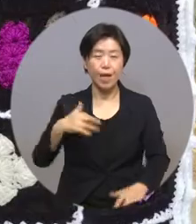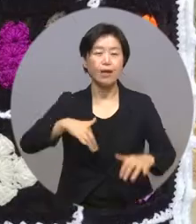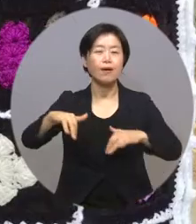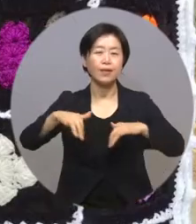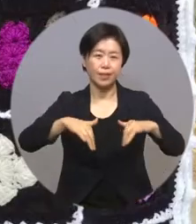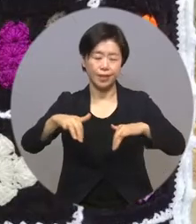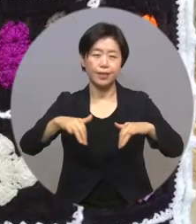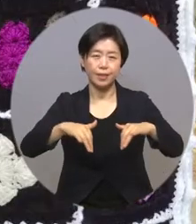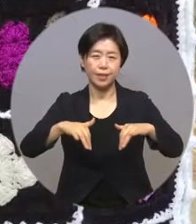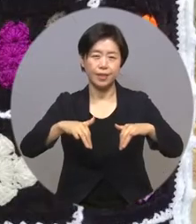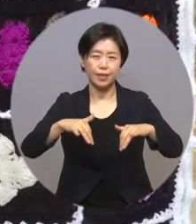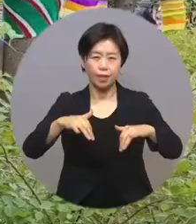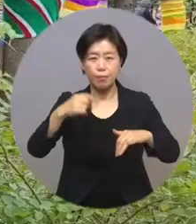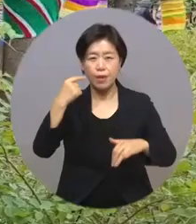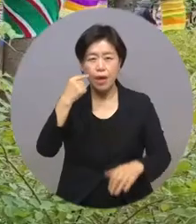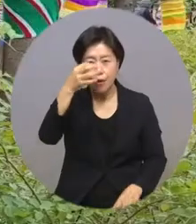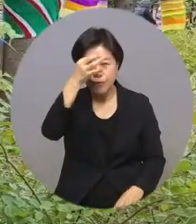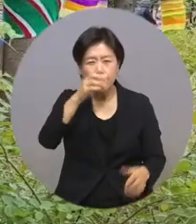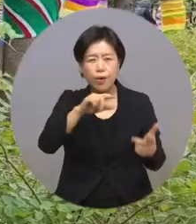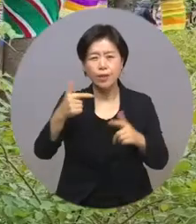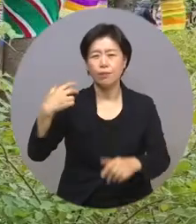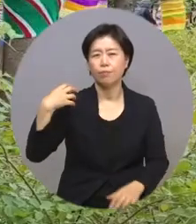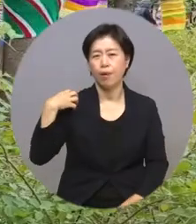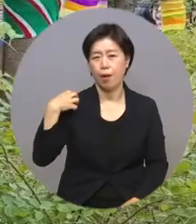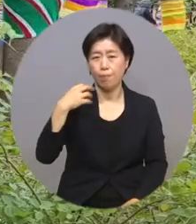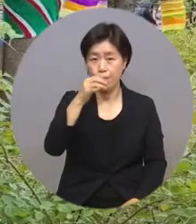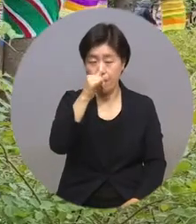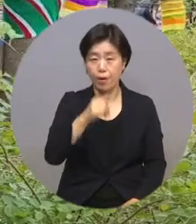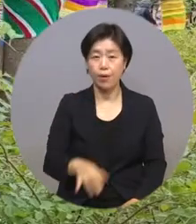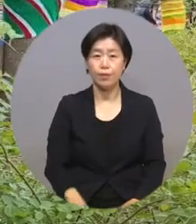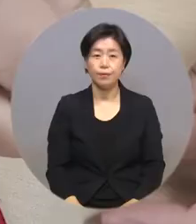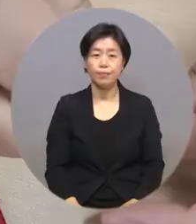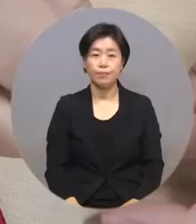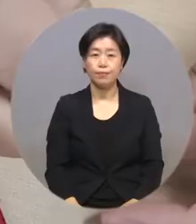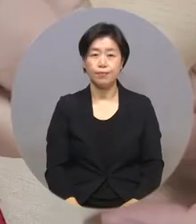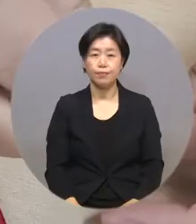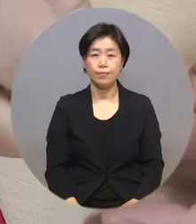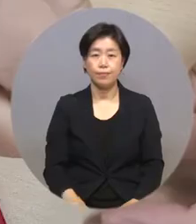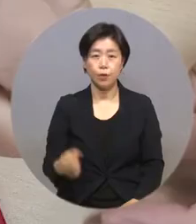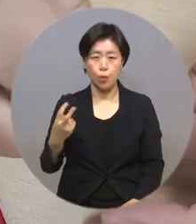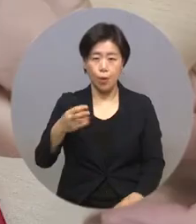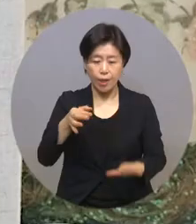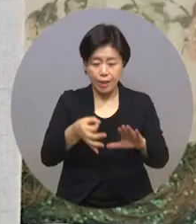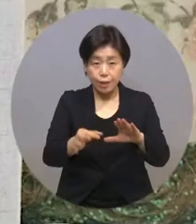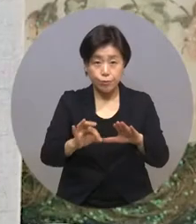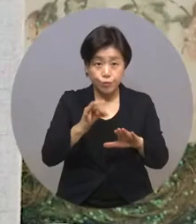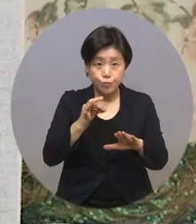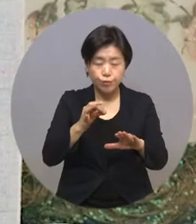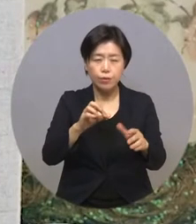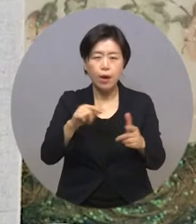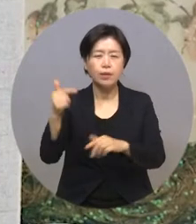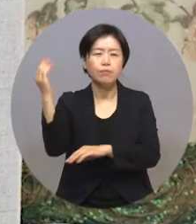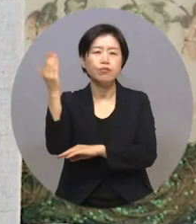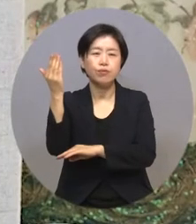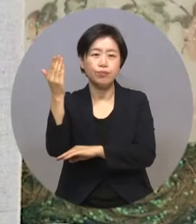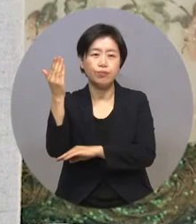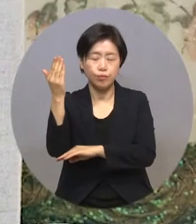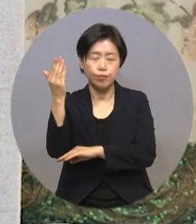가로수 뜨개사업 감독 등 문화공예활동과 자수공예강사로 활동의 폭을 넓히고